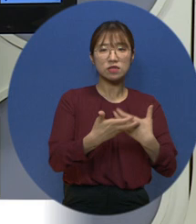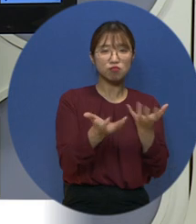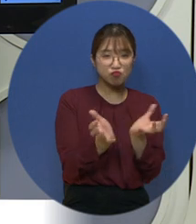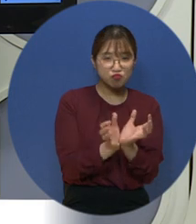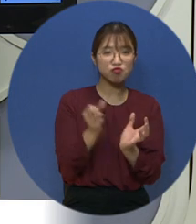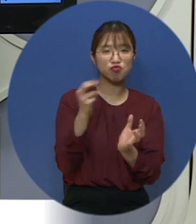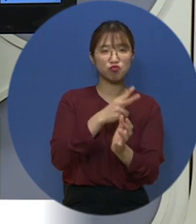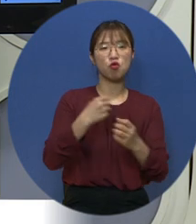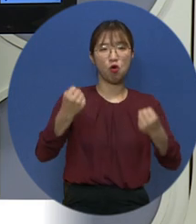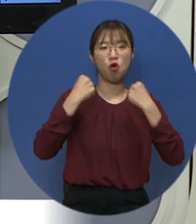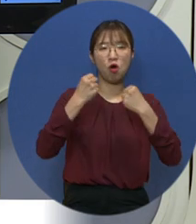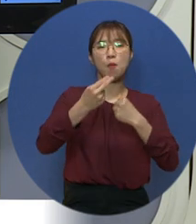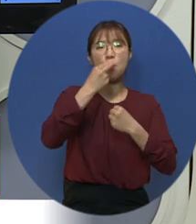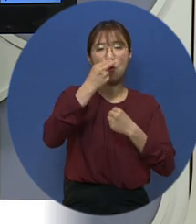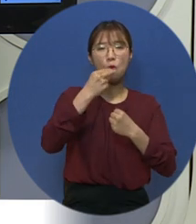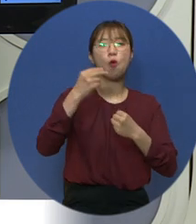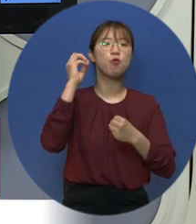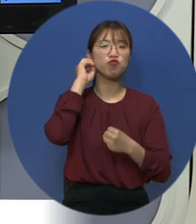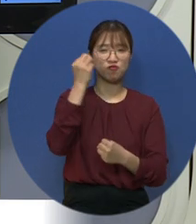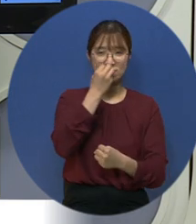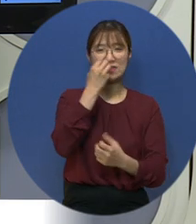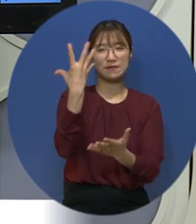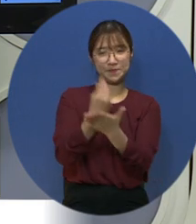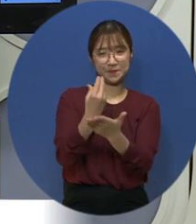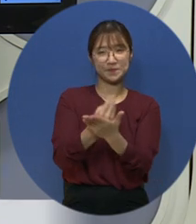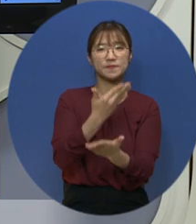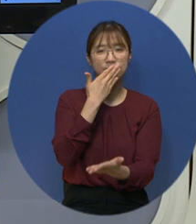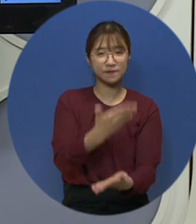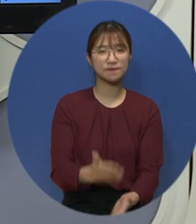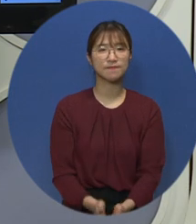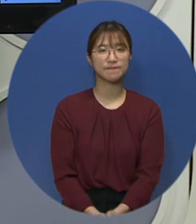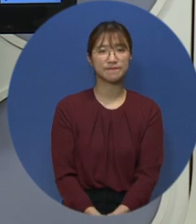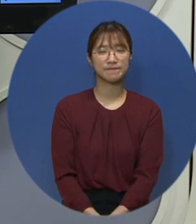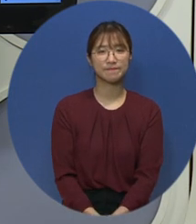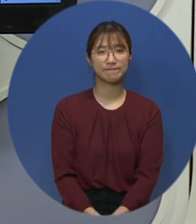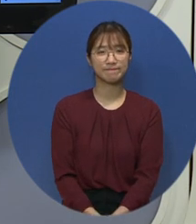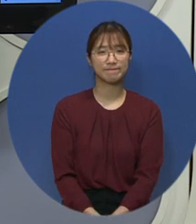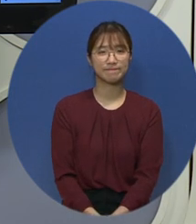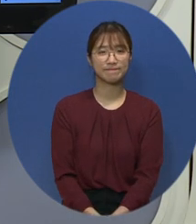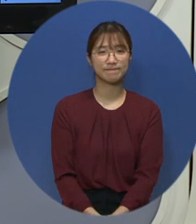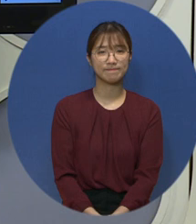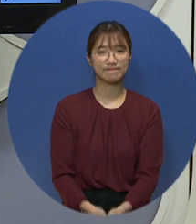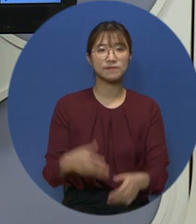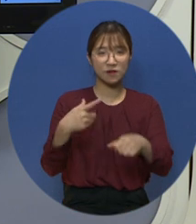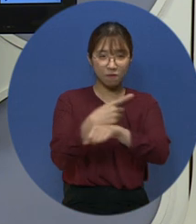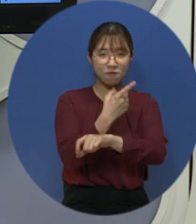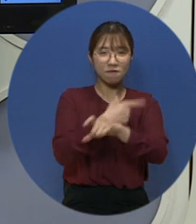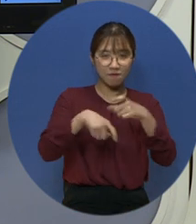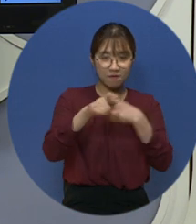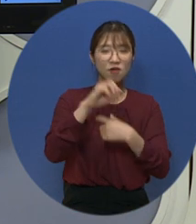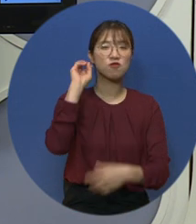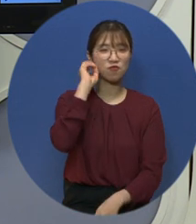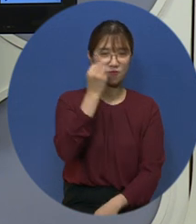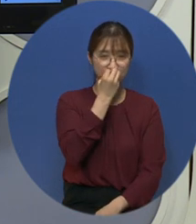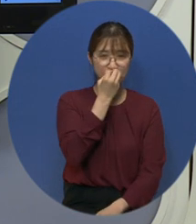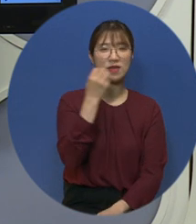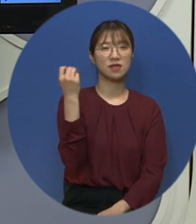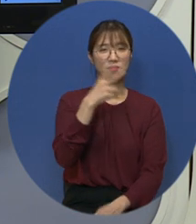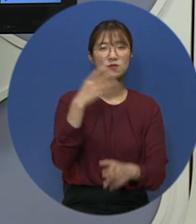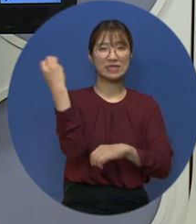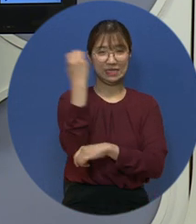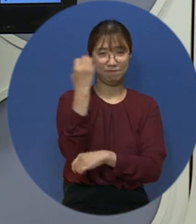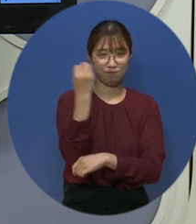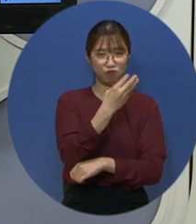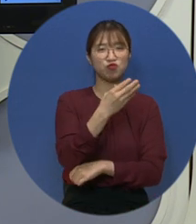국민 건강보험공단 누리집에서 내려받을 수 있습니다 이밖에 자세한 사항은 외 편 우수 홈페이지와 장애인